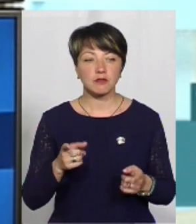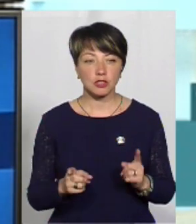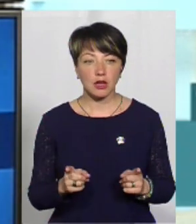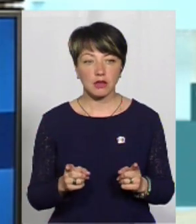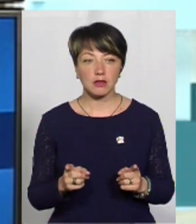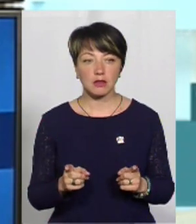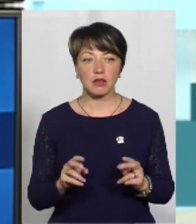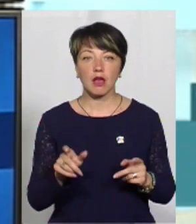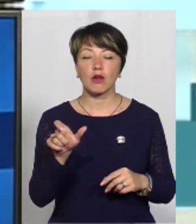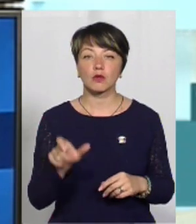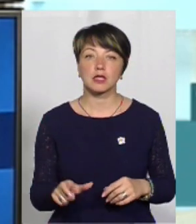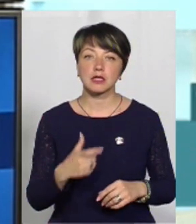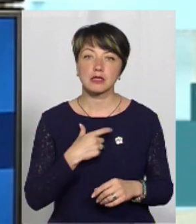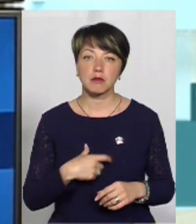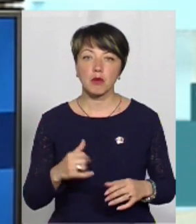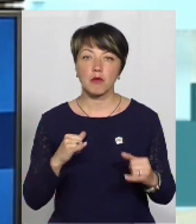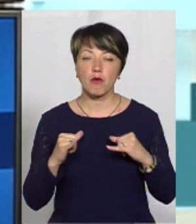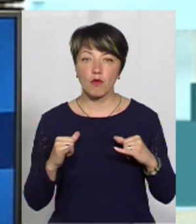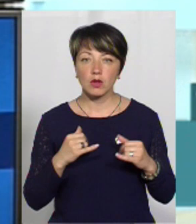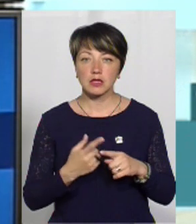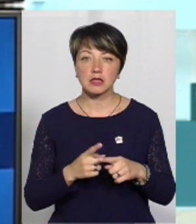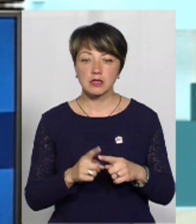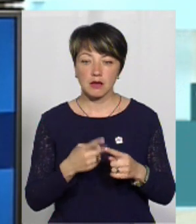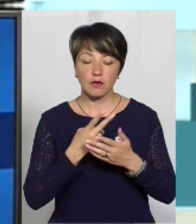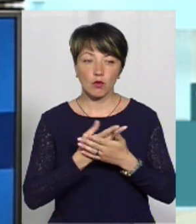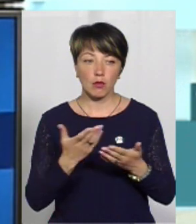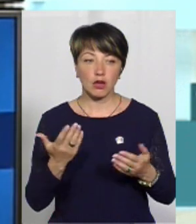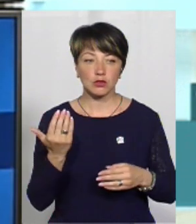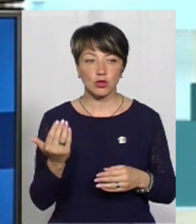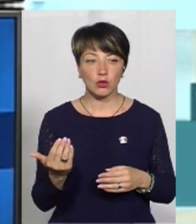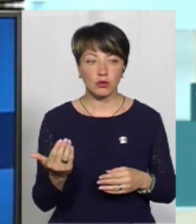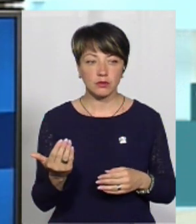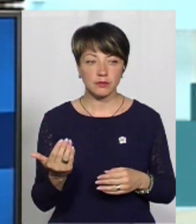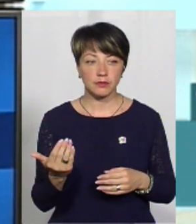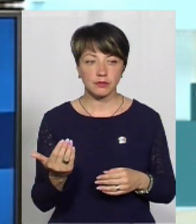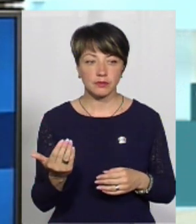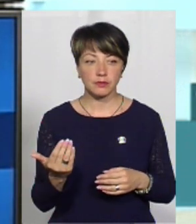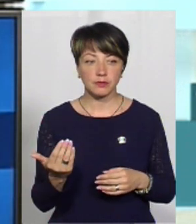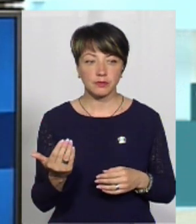звичайно, та, як людина себе поводить, це якимось чином відображує його